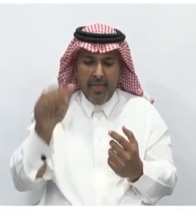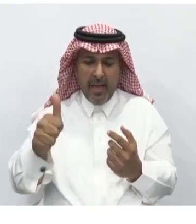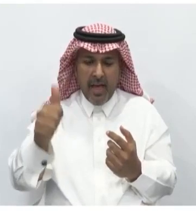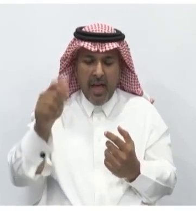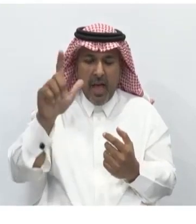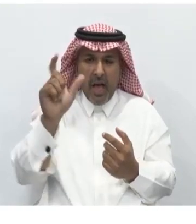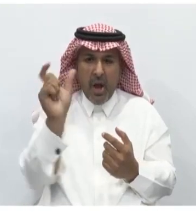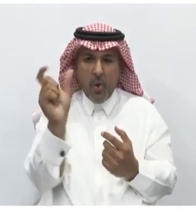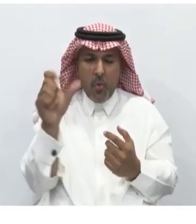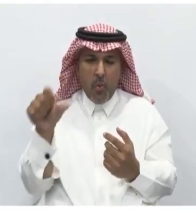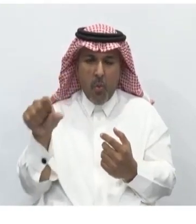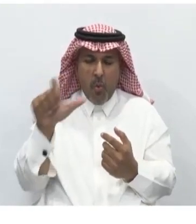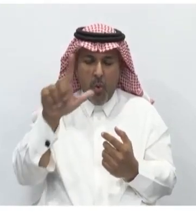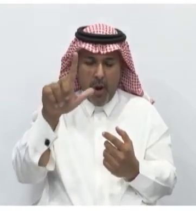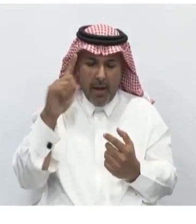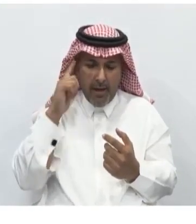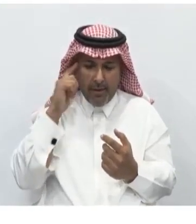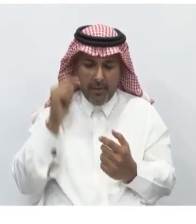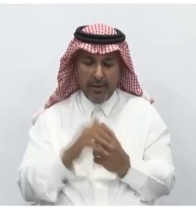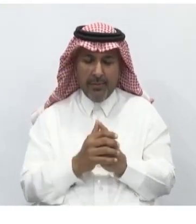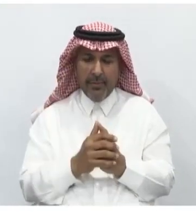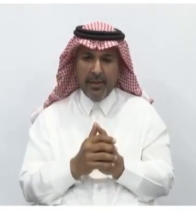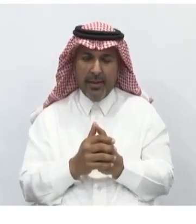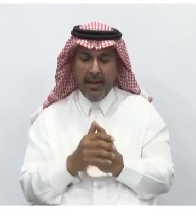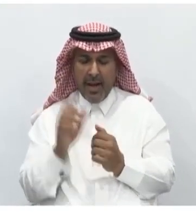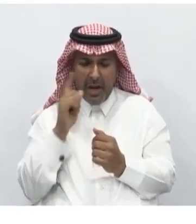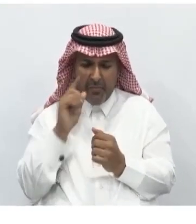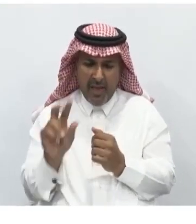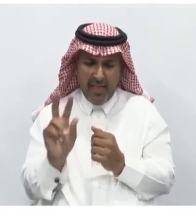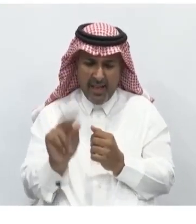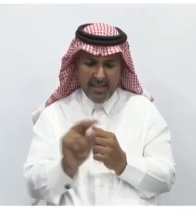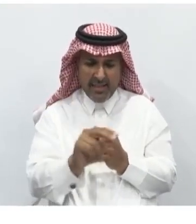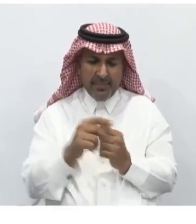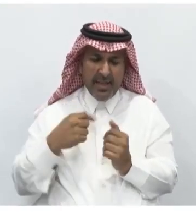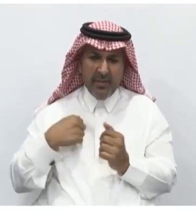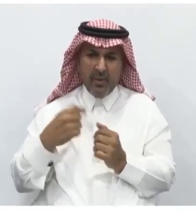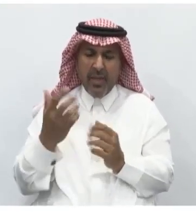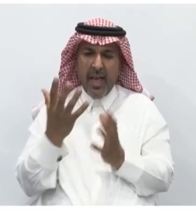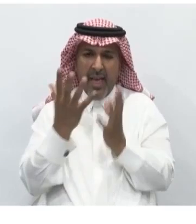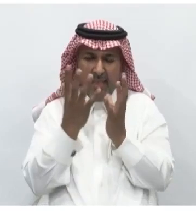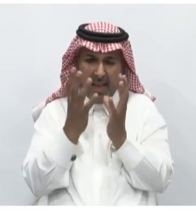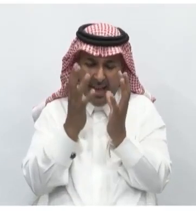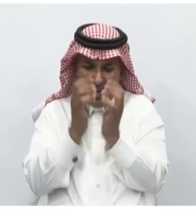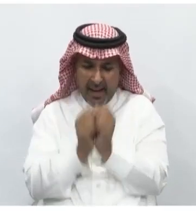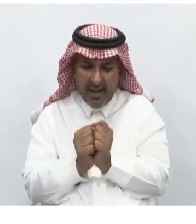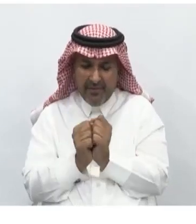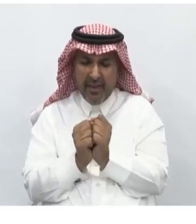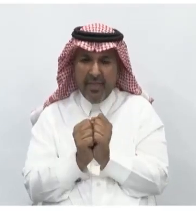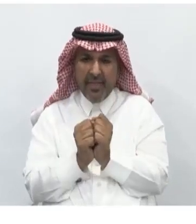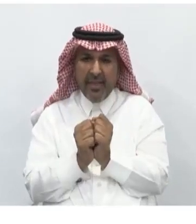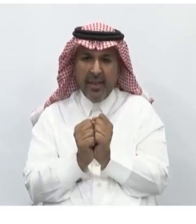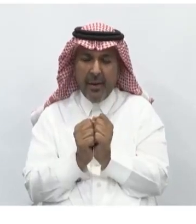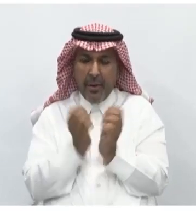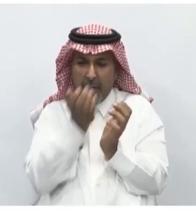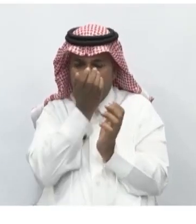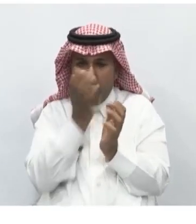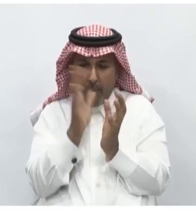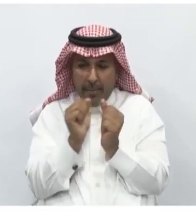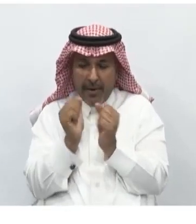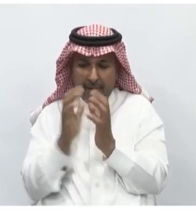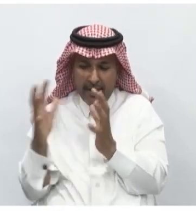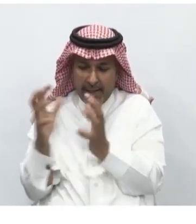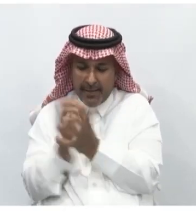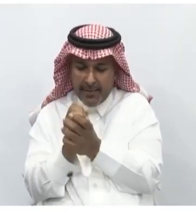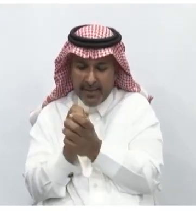المذيبات العضوية مثل الإيثانول، الإيثيل الإيثر للحفاظ عليها خالية من الماء.